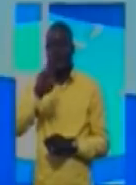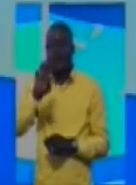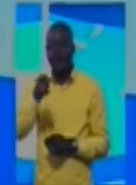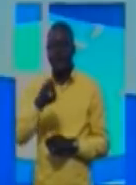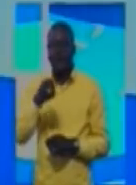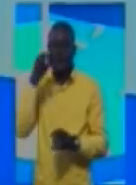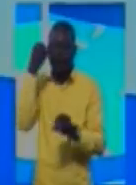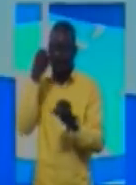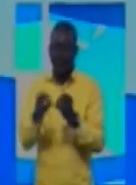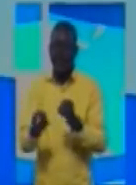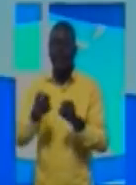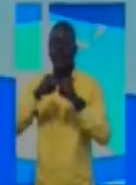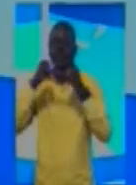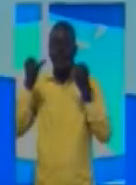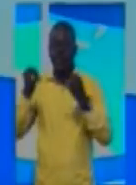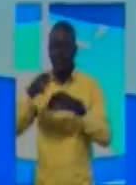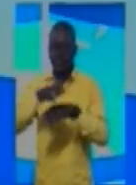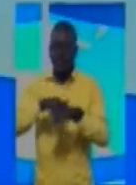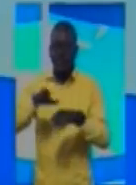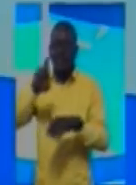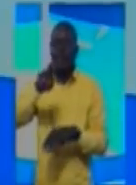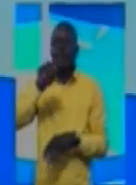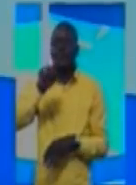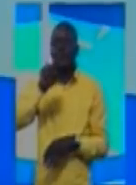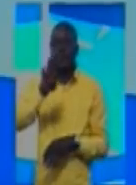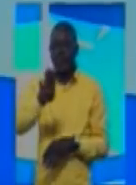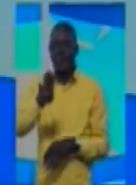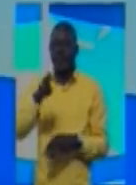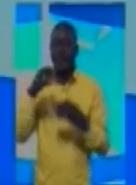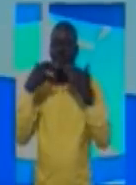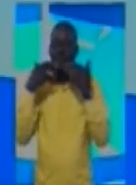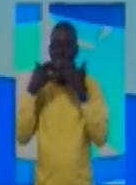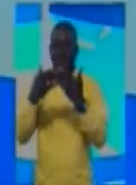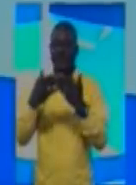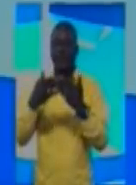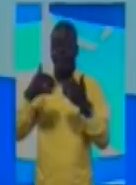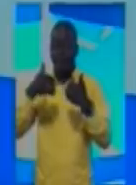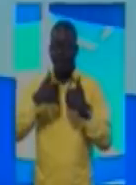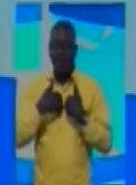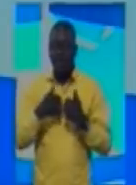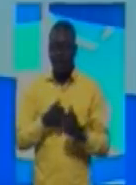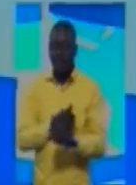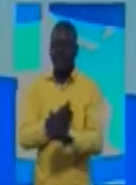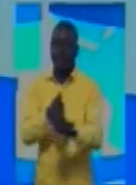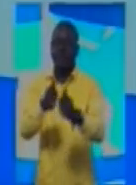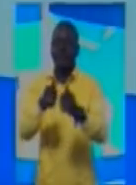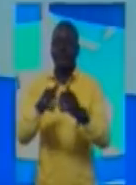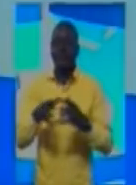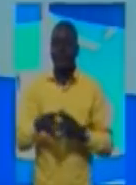Fin des actualités sur la télévision du Burkina. Merci de nous avoir suivis.